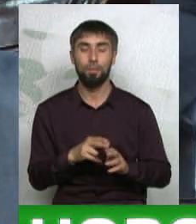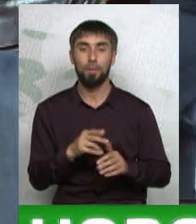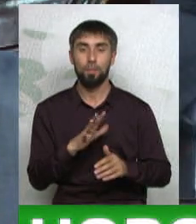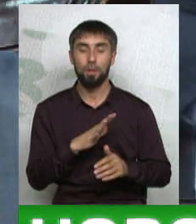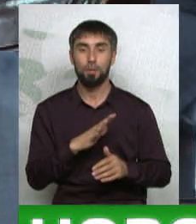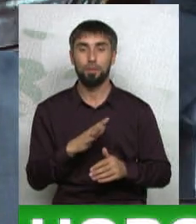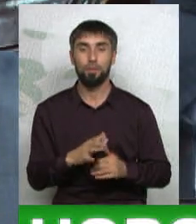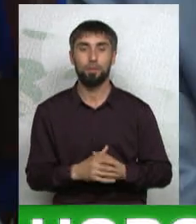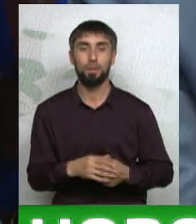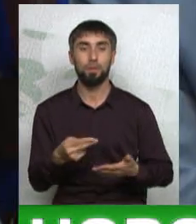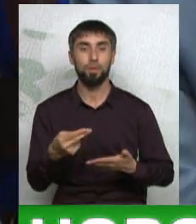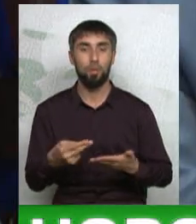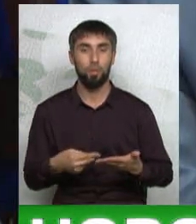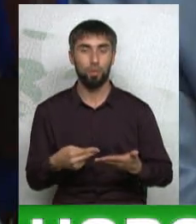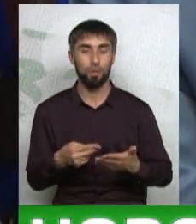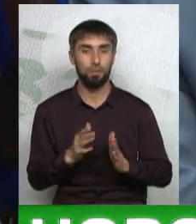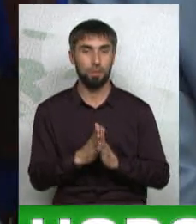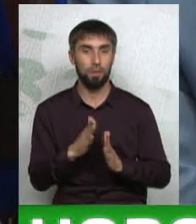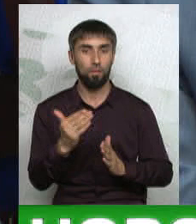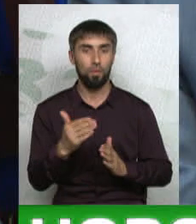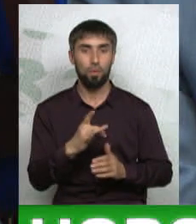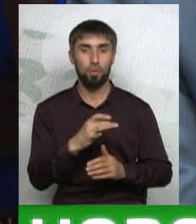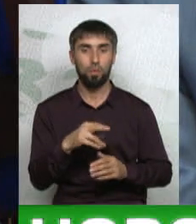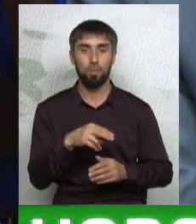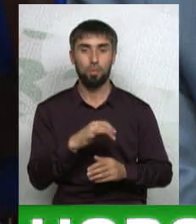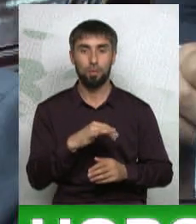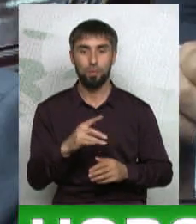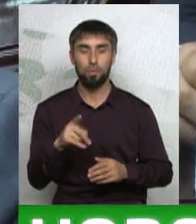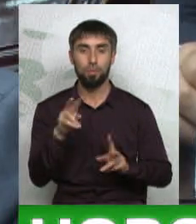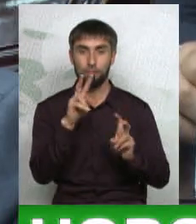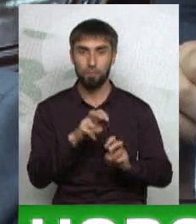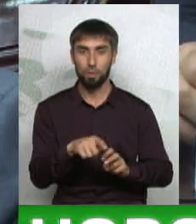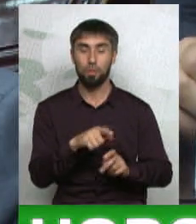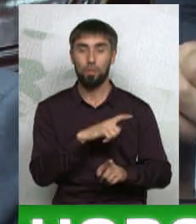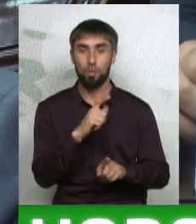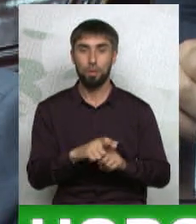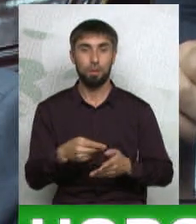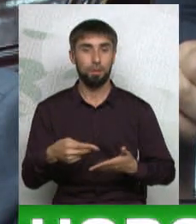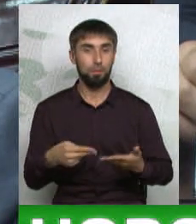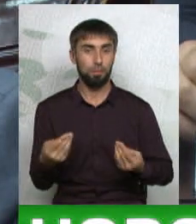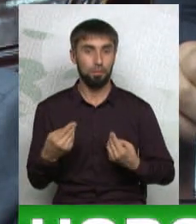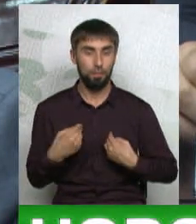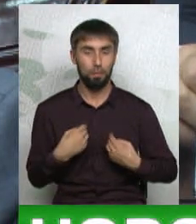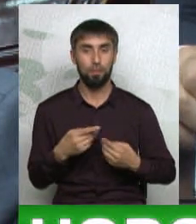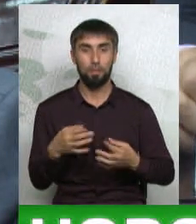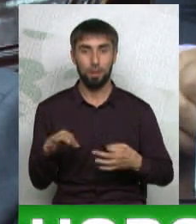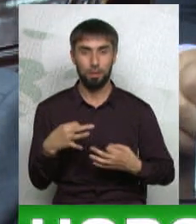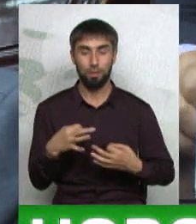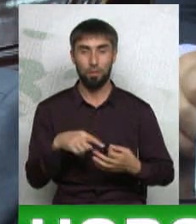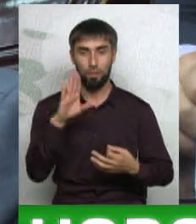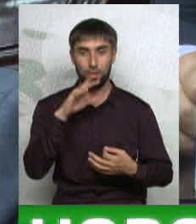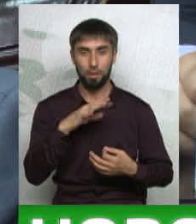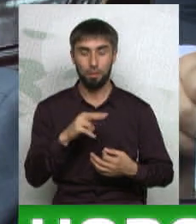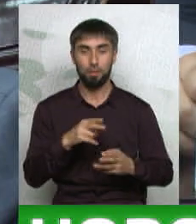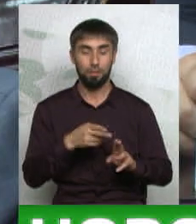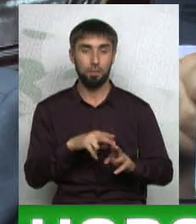Роспотребнадзора заключение бактериального анализа воды. После, если он будет соответствовать нормам, мы можем просто открыть